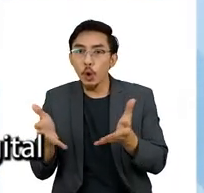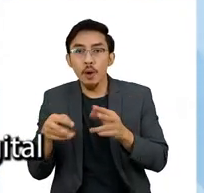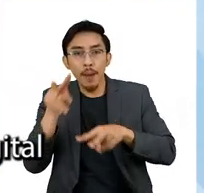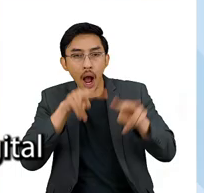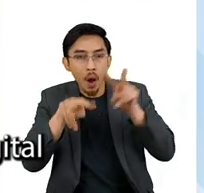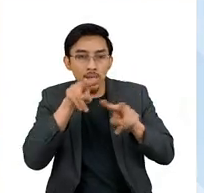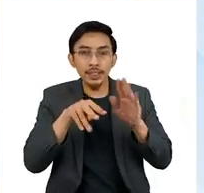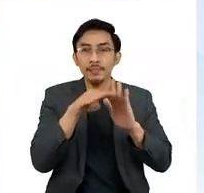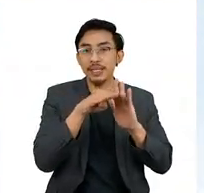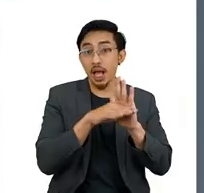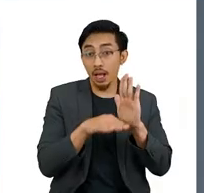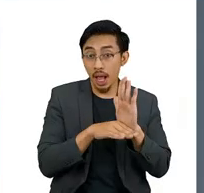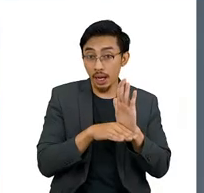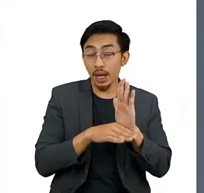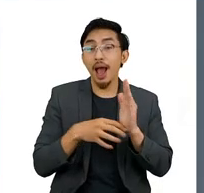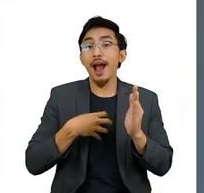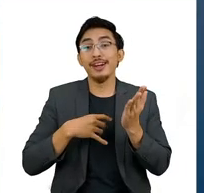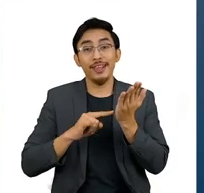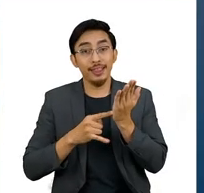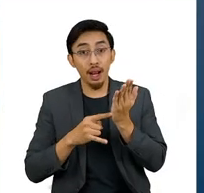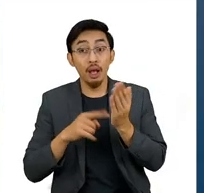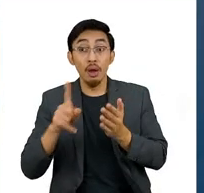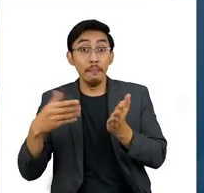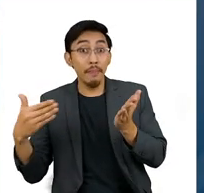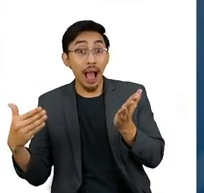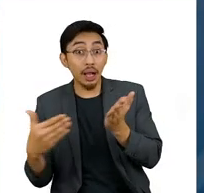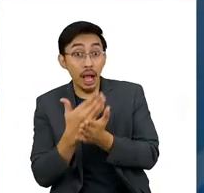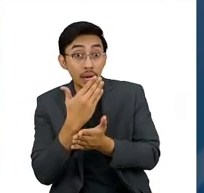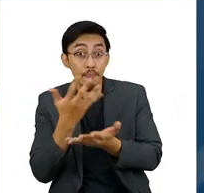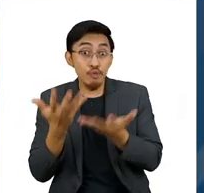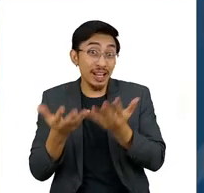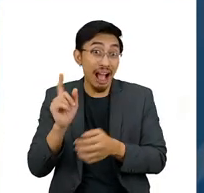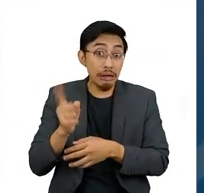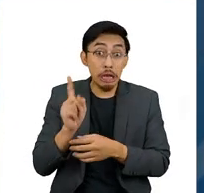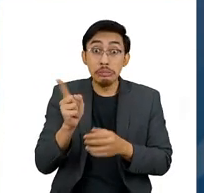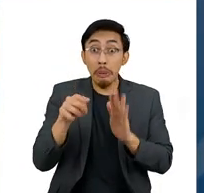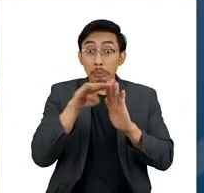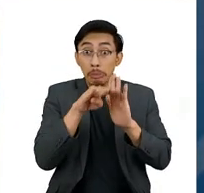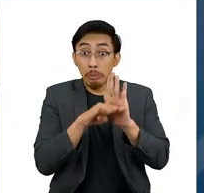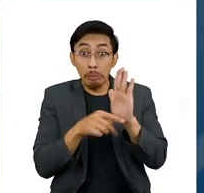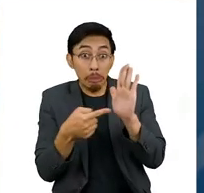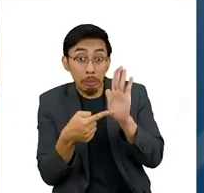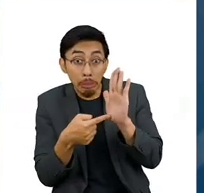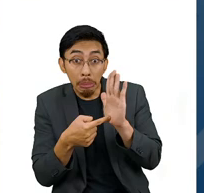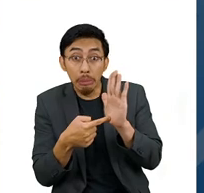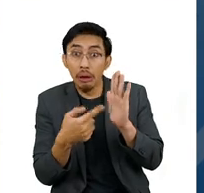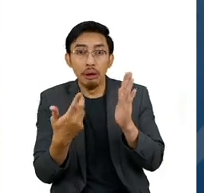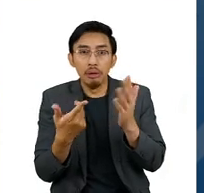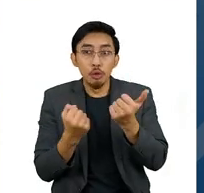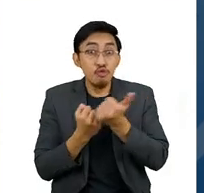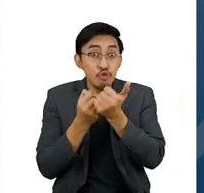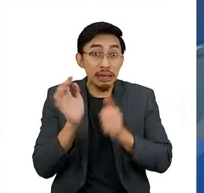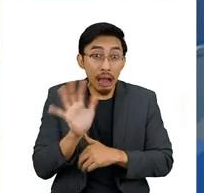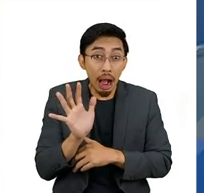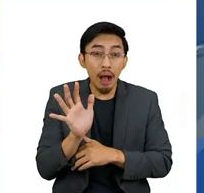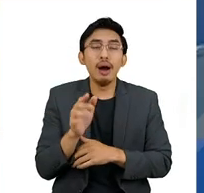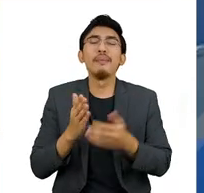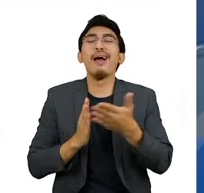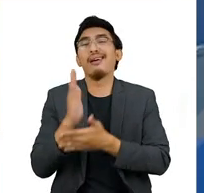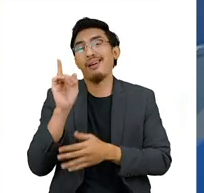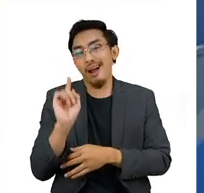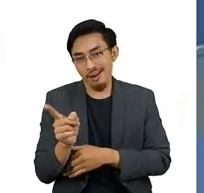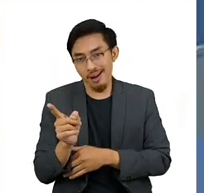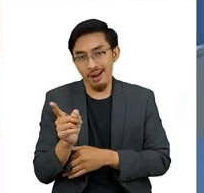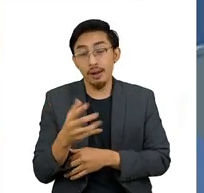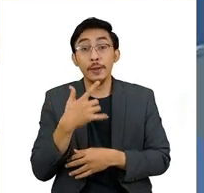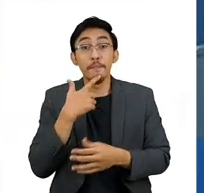penegakan hak-hak digital pelanggaran sangat mungkin terjadi karena kebijakan atau peraturan yang berlaku tidak mendukung penting